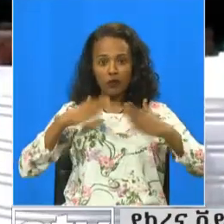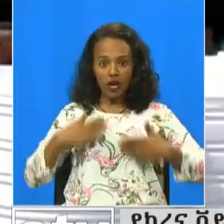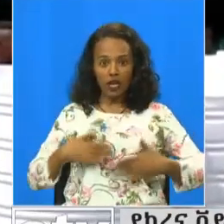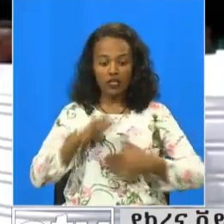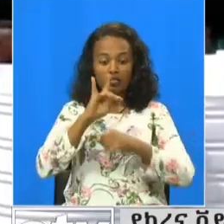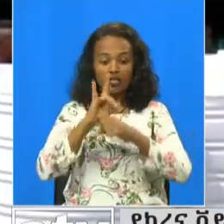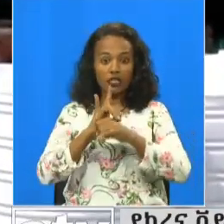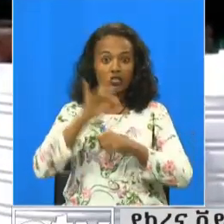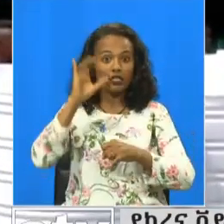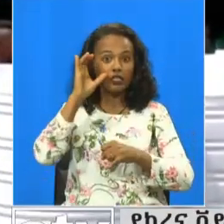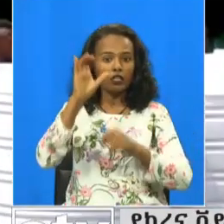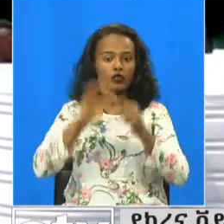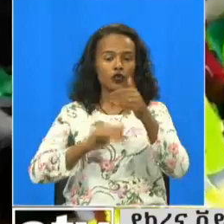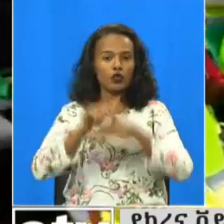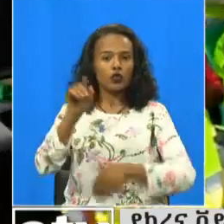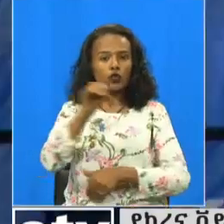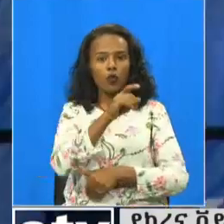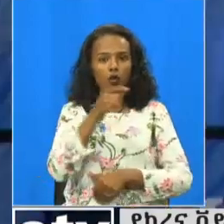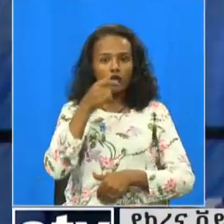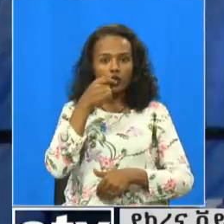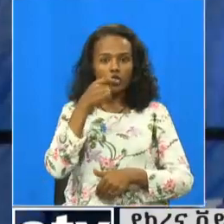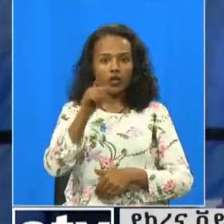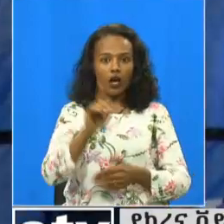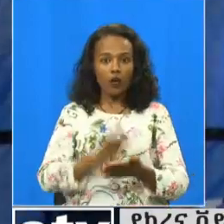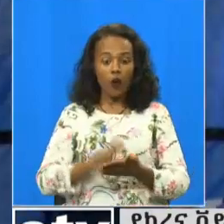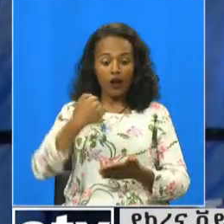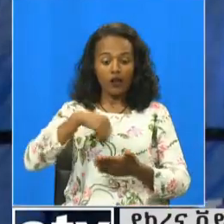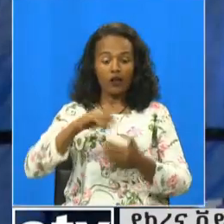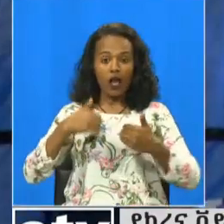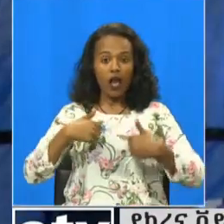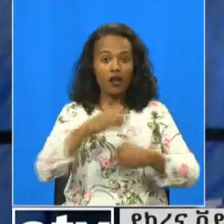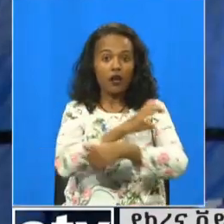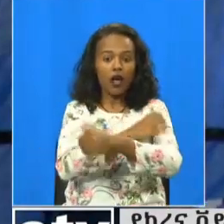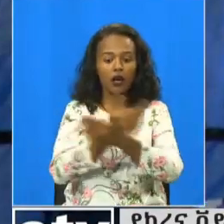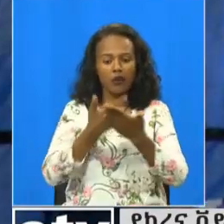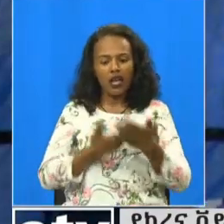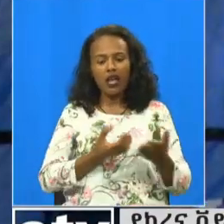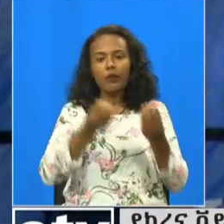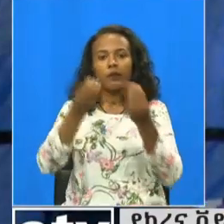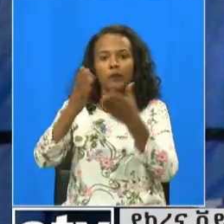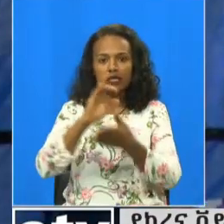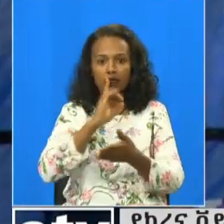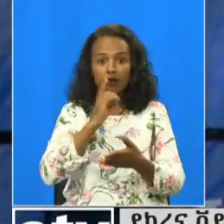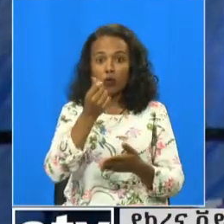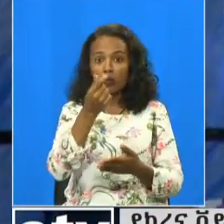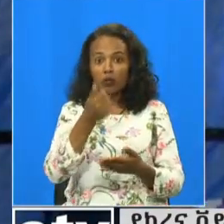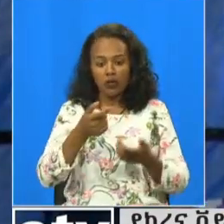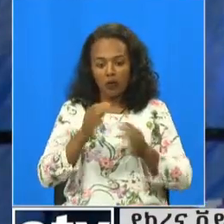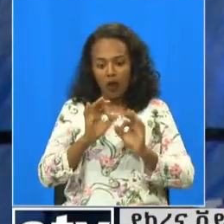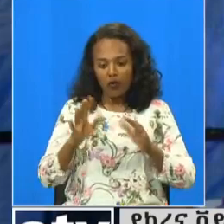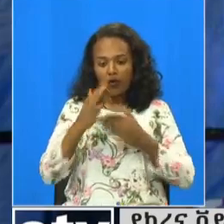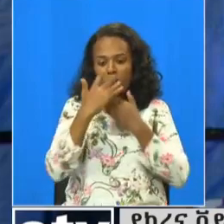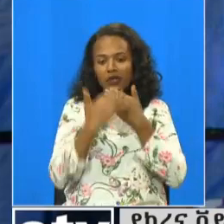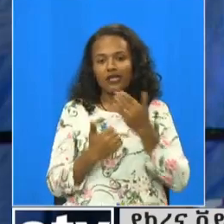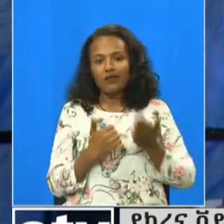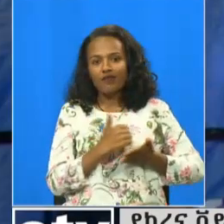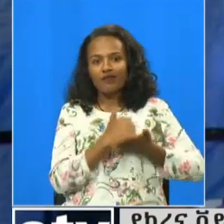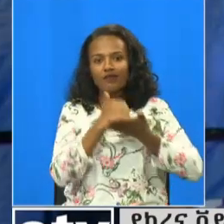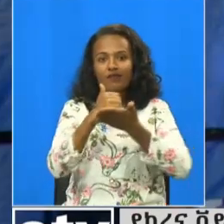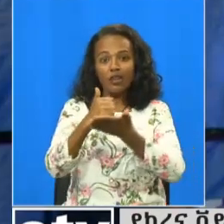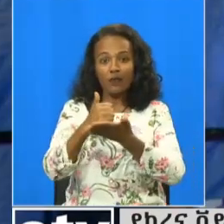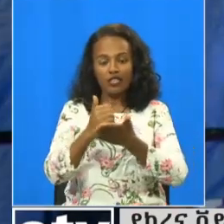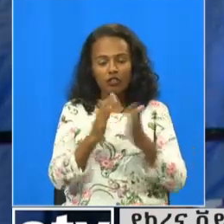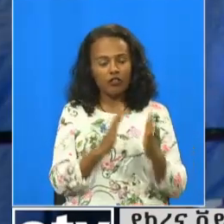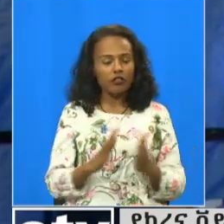የዜግነት ግዴታቸውን እየተወጡ መሆናቸውንም ገልጸዋል። እና ያለን አቅም ይሄን መስጠት ነው። ብር ባይኖርን ደማችንን ደግሞ